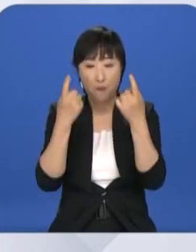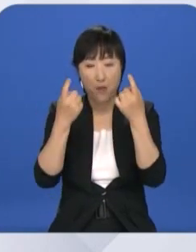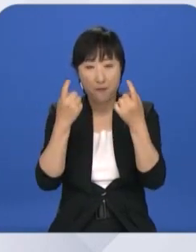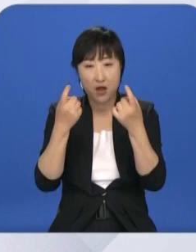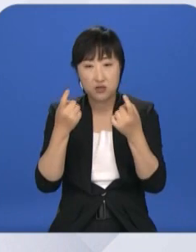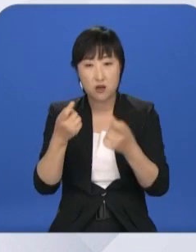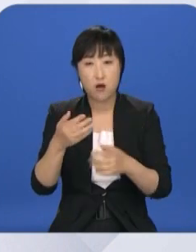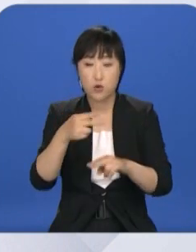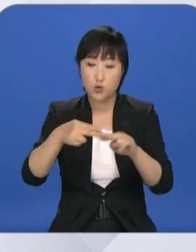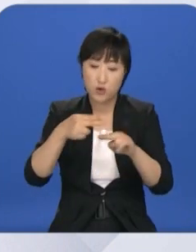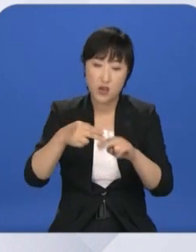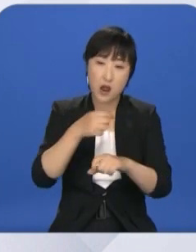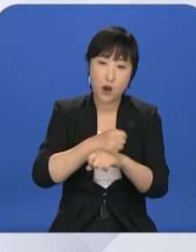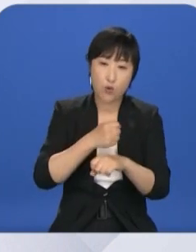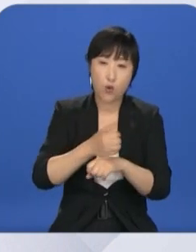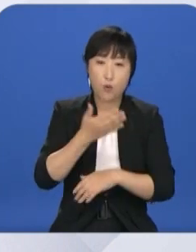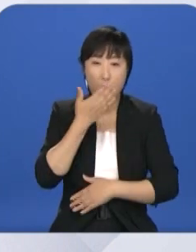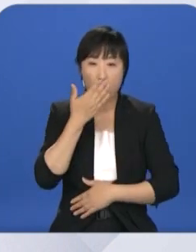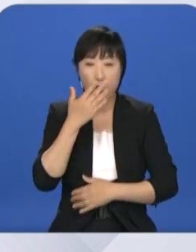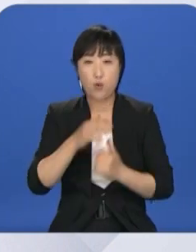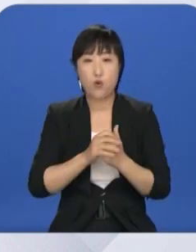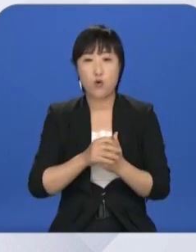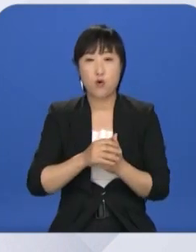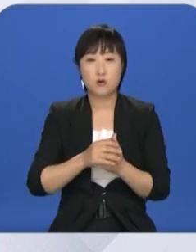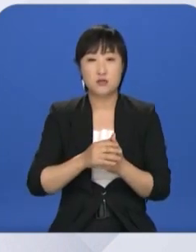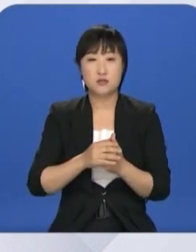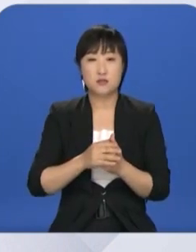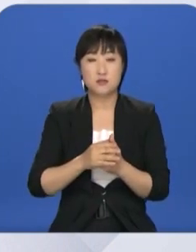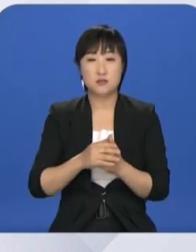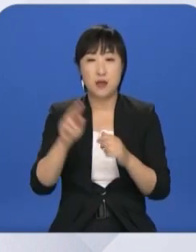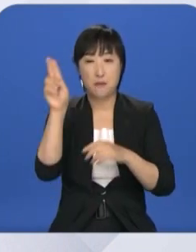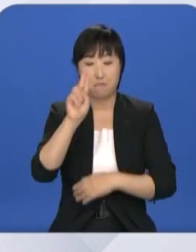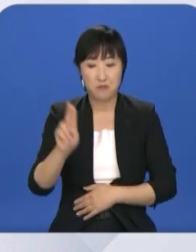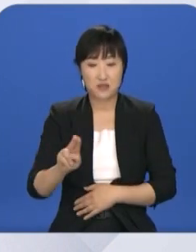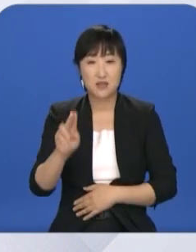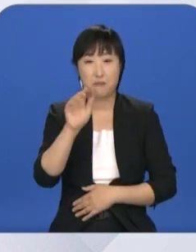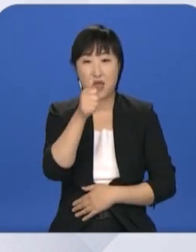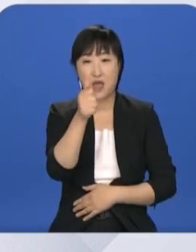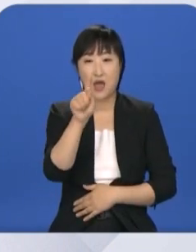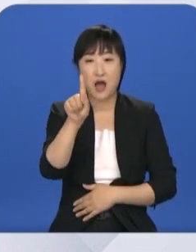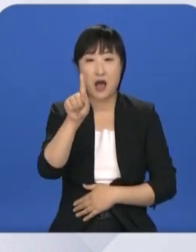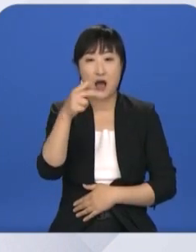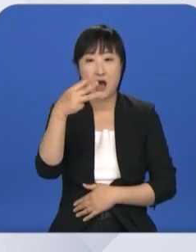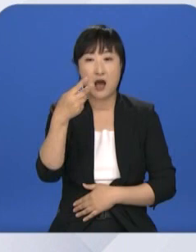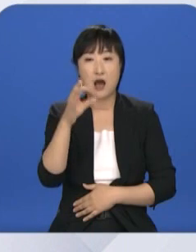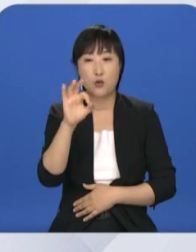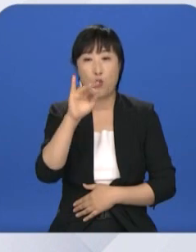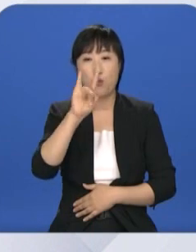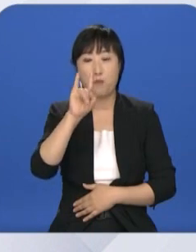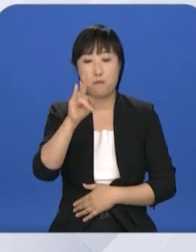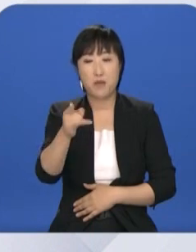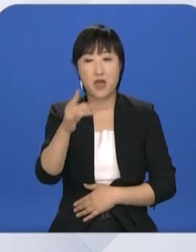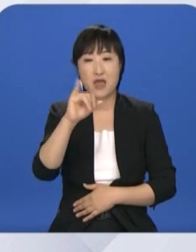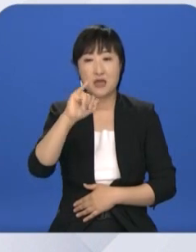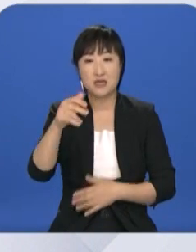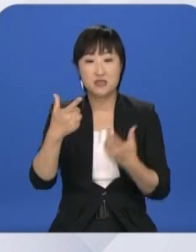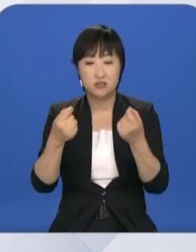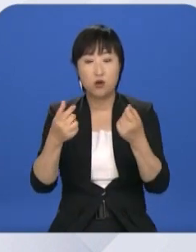유람선을 타면서 전복 요리를 하고 그 하롱베이처럼요. 그렇게 했으면 좋겠다는 생각을